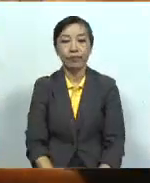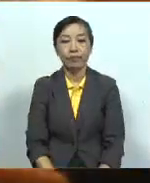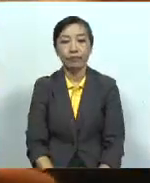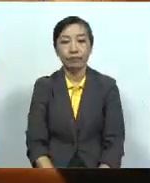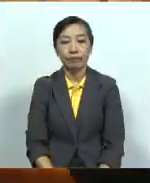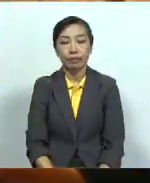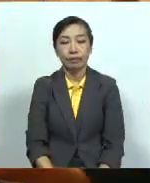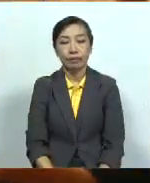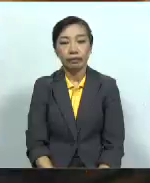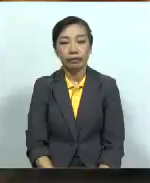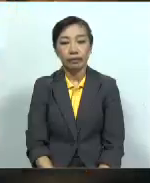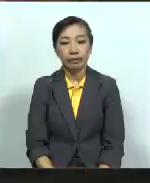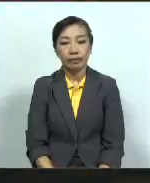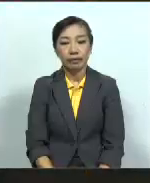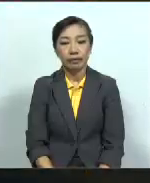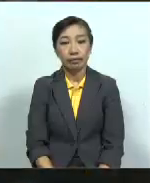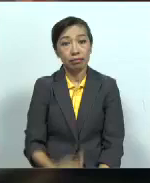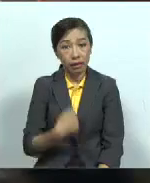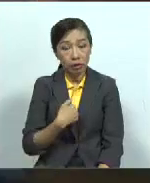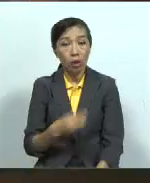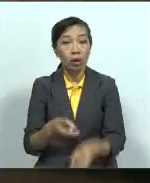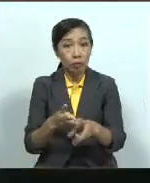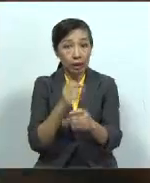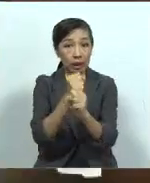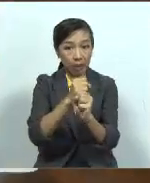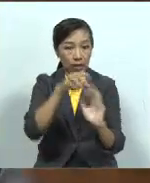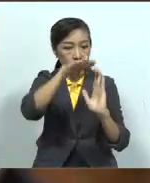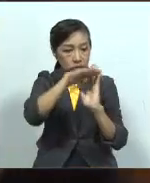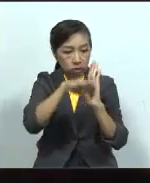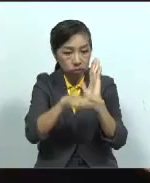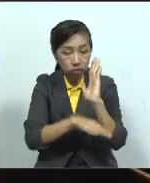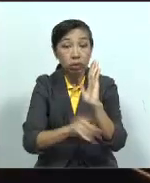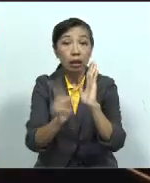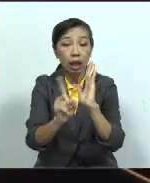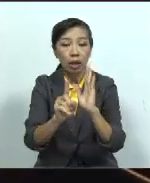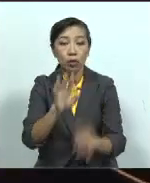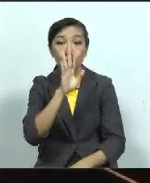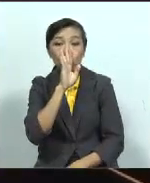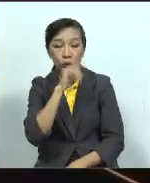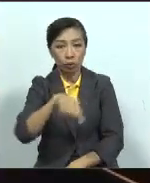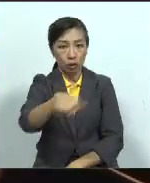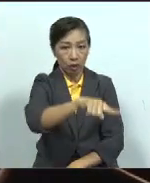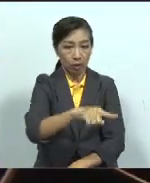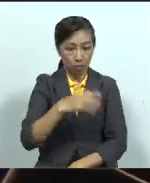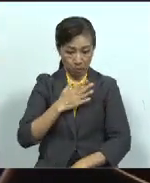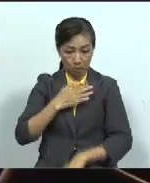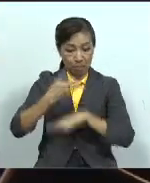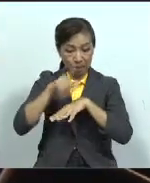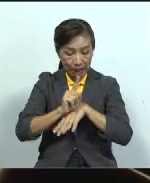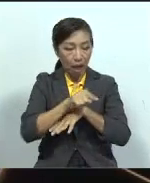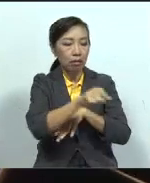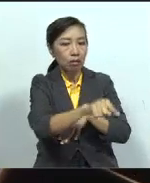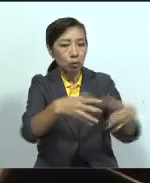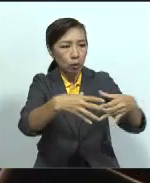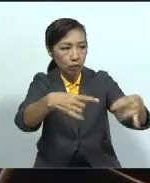ครับ กระบวนการคือกระบวนการนี้ต้องเข้าใจกระบวนการก็คือเวลาส่งไม่ได้ส่งที่ตัวประธานนะครับจะส่ง